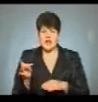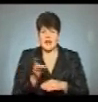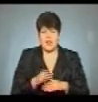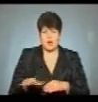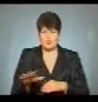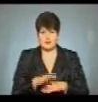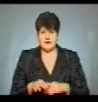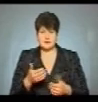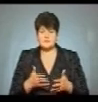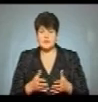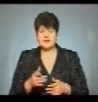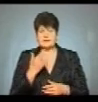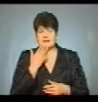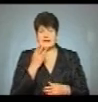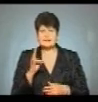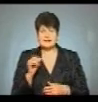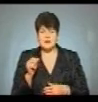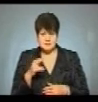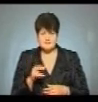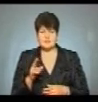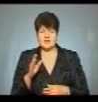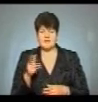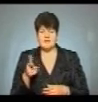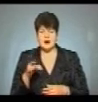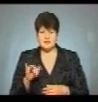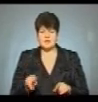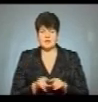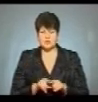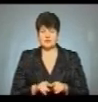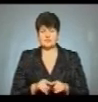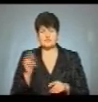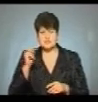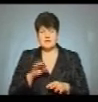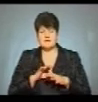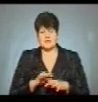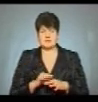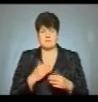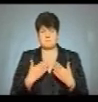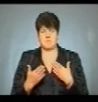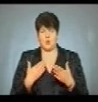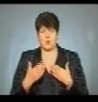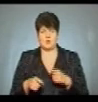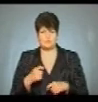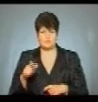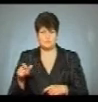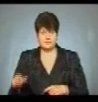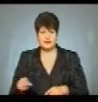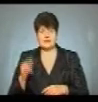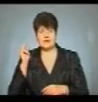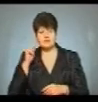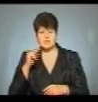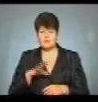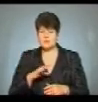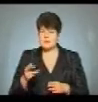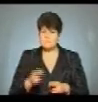військовослужбовців Нацгвардії та рятувальники. Також правоохоронці вчилися вести переговори з умовними злочинцями. Навчання проводилися без